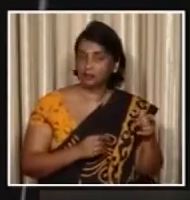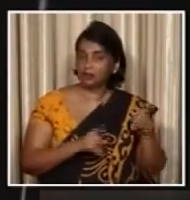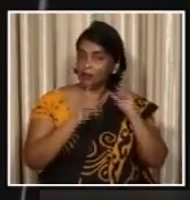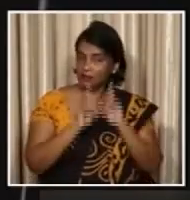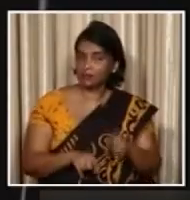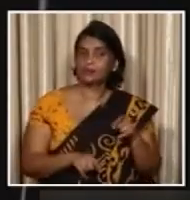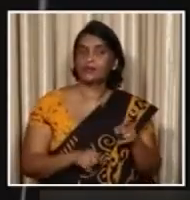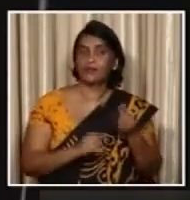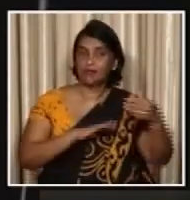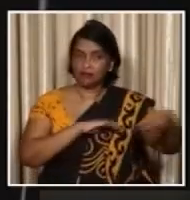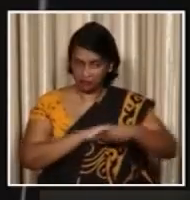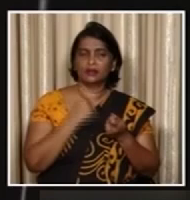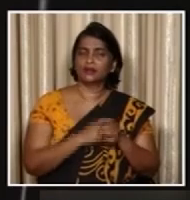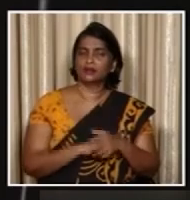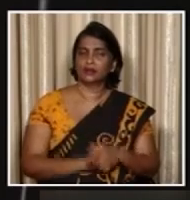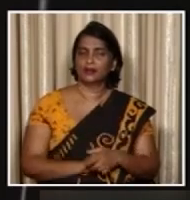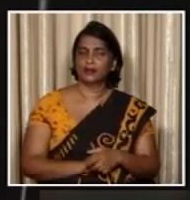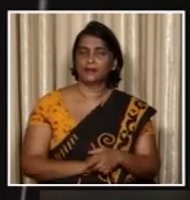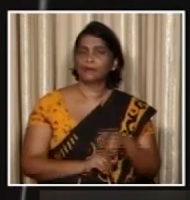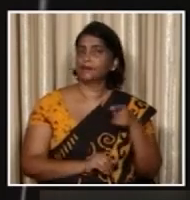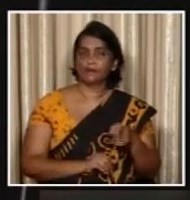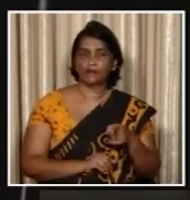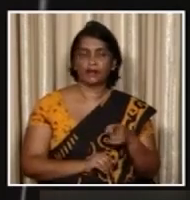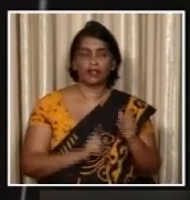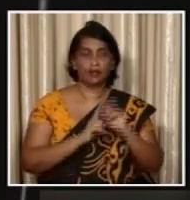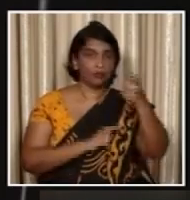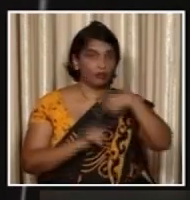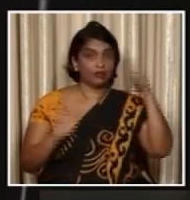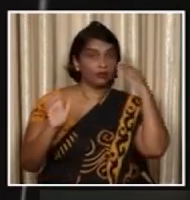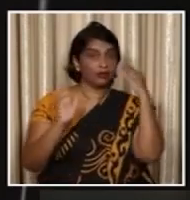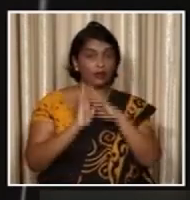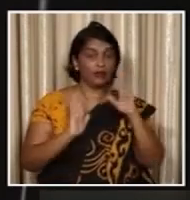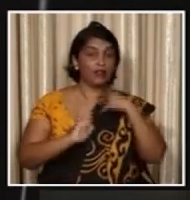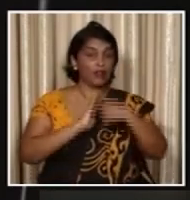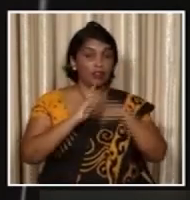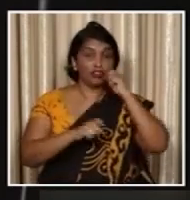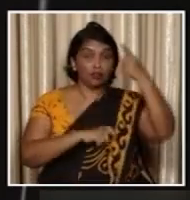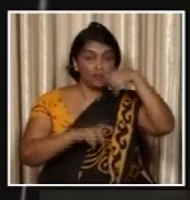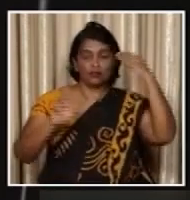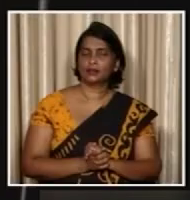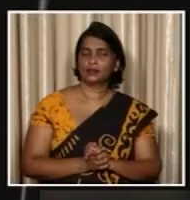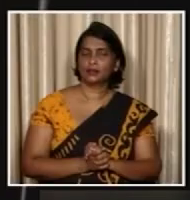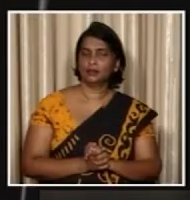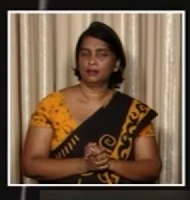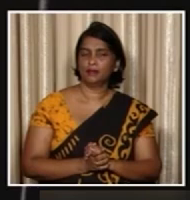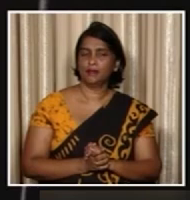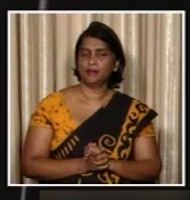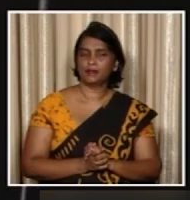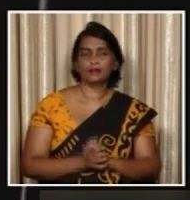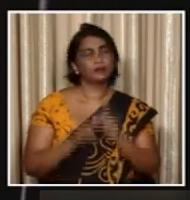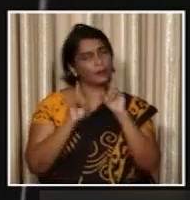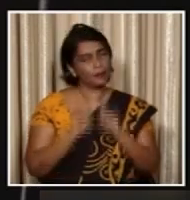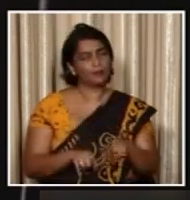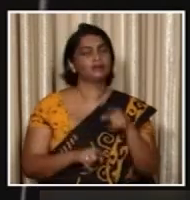වෙනුවෙන් පගා වශයෙන් ගන්නේවද? මේක මේ සභාවේ අවධානයට නෙමෙයි රටේ ජනතාවගේත් අවධානයට මම යොමු කරනවා. ඒ වගේම තමයි